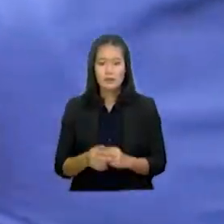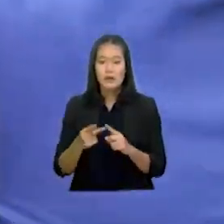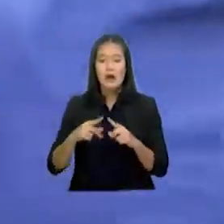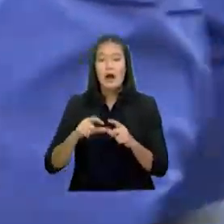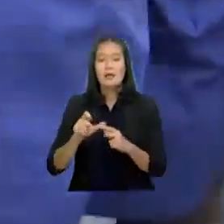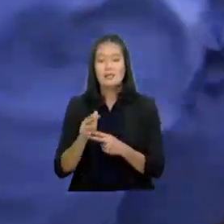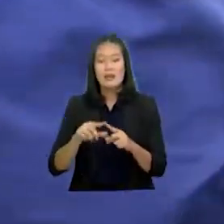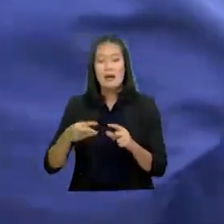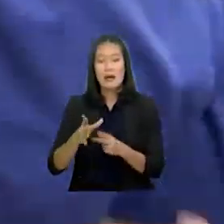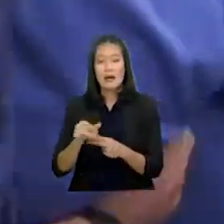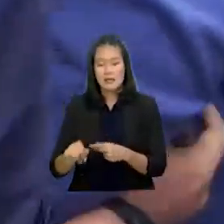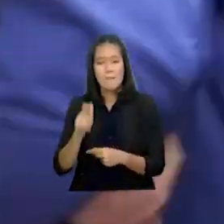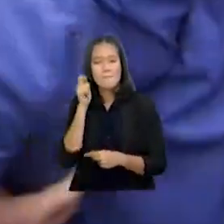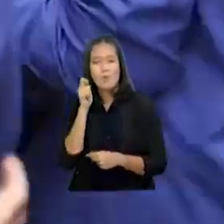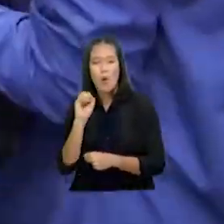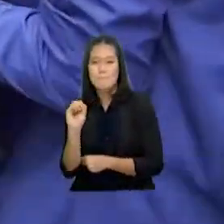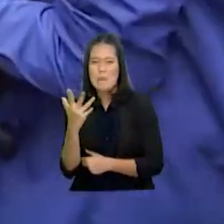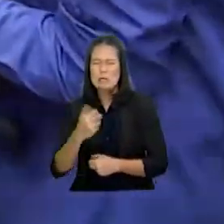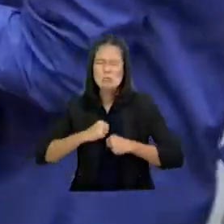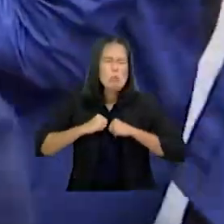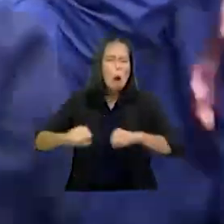Hasnaini, si wanita emas ini histeris dan merontak.